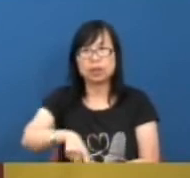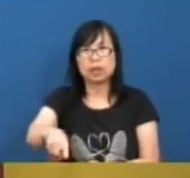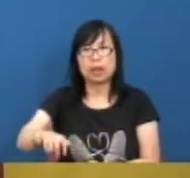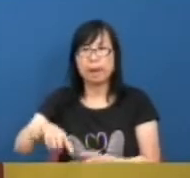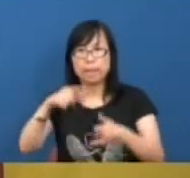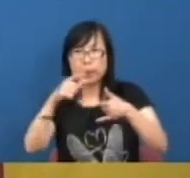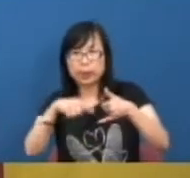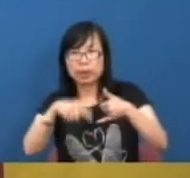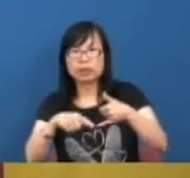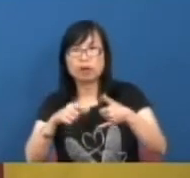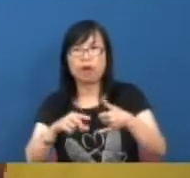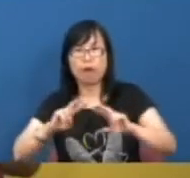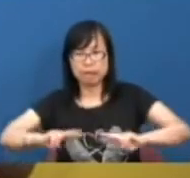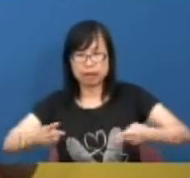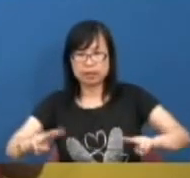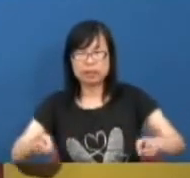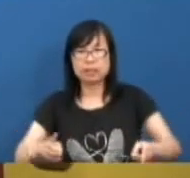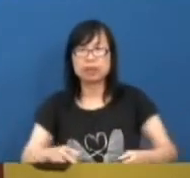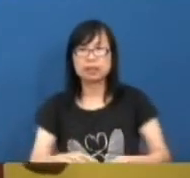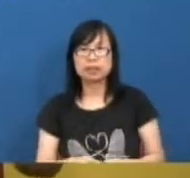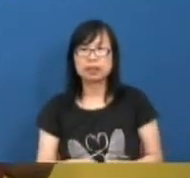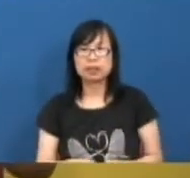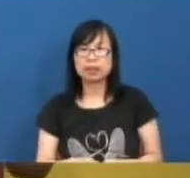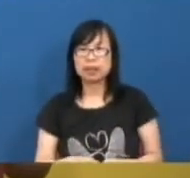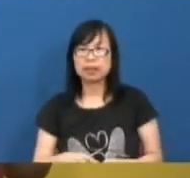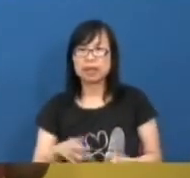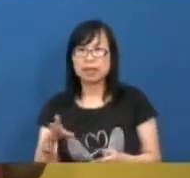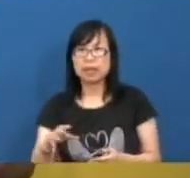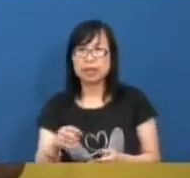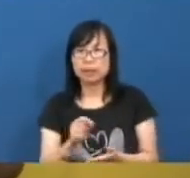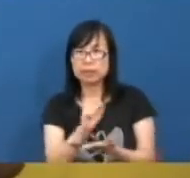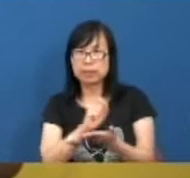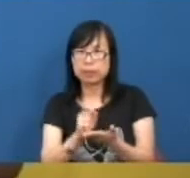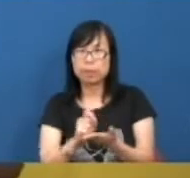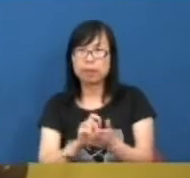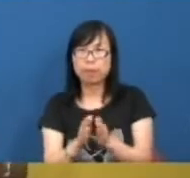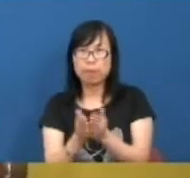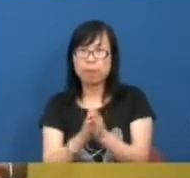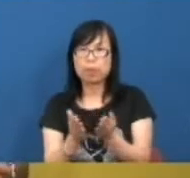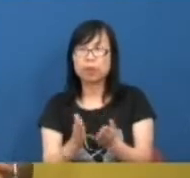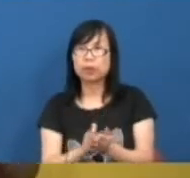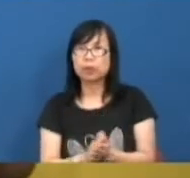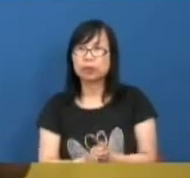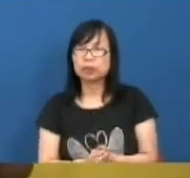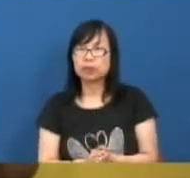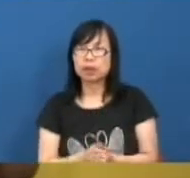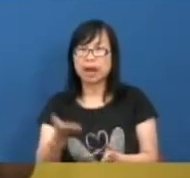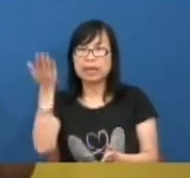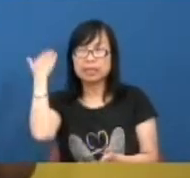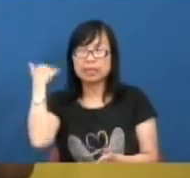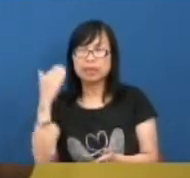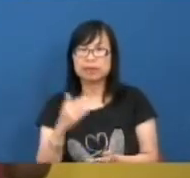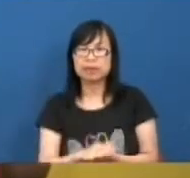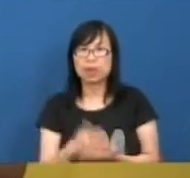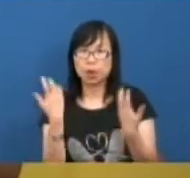每一個大嘅發展商，佢嘅個週年報表裏邊，你睇到佢囤幾多房。你過去咧，其實